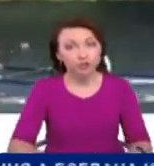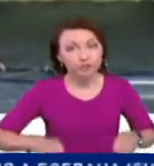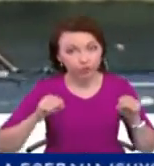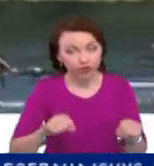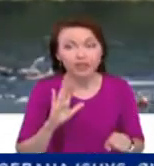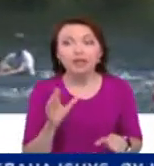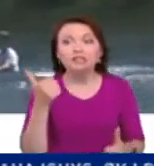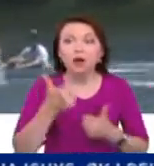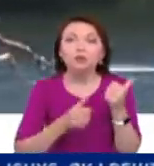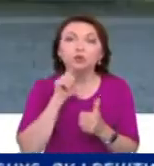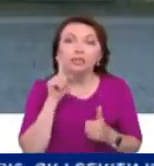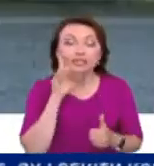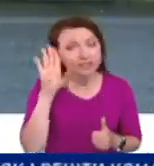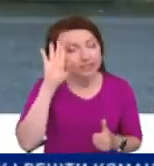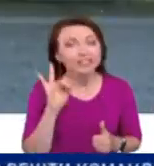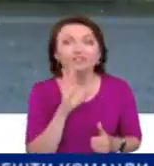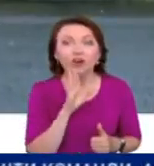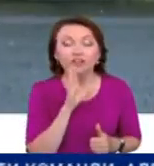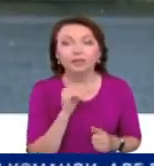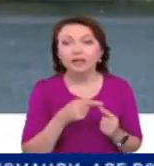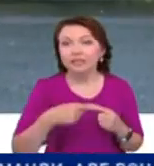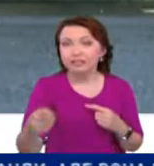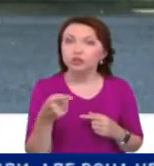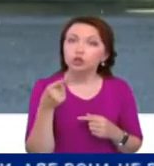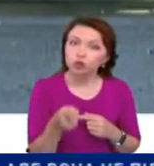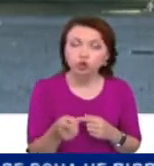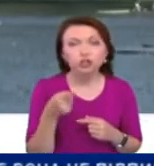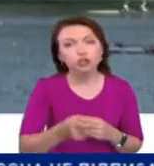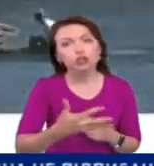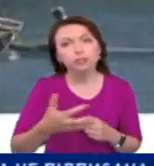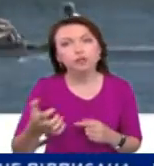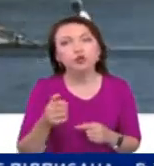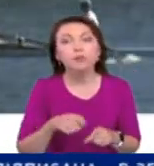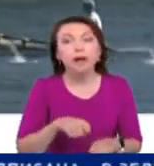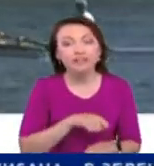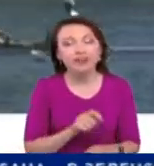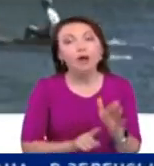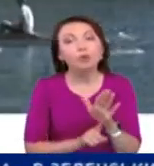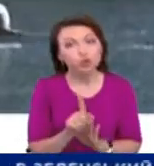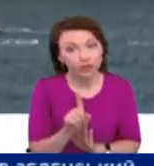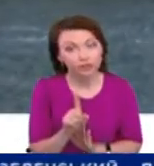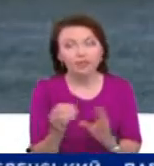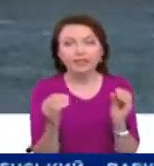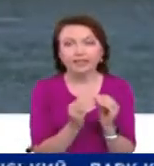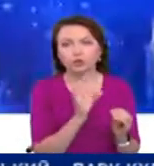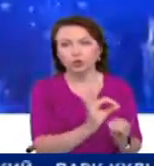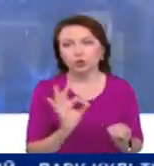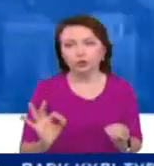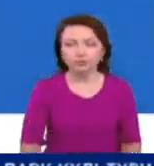змагатимуться юнаки та дівчата. Дистанції 1000 та 1500 метрів починатимуться змагання о 10